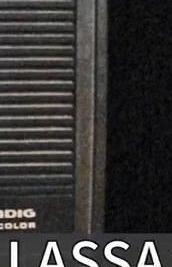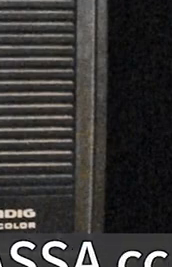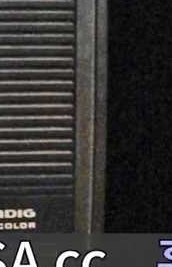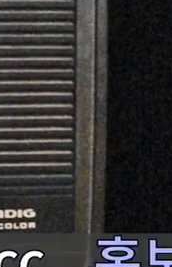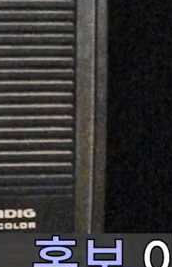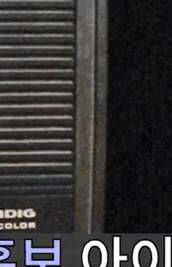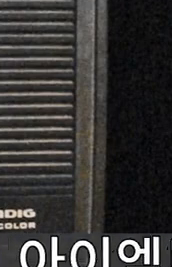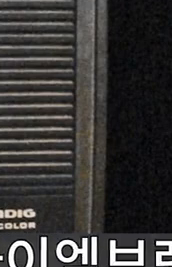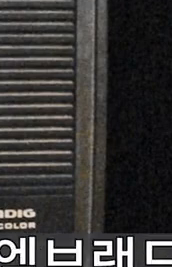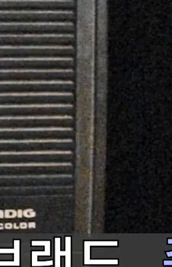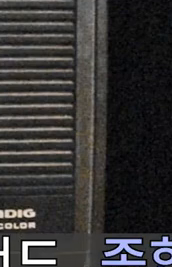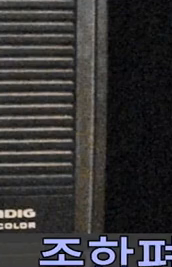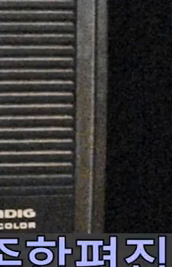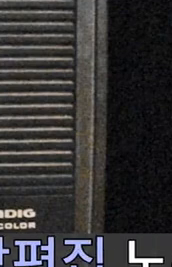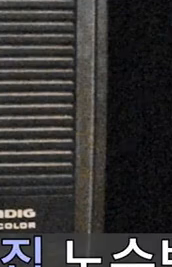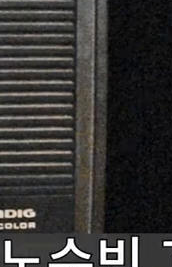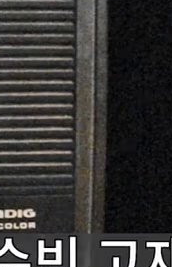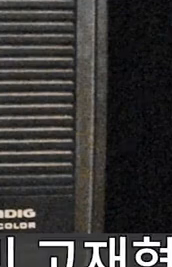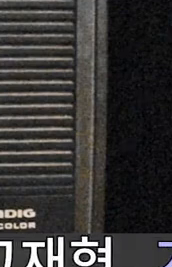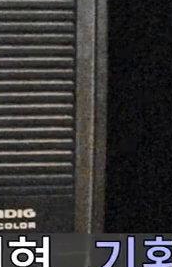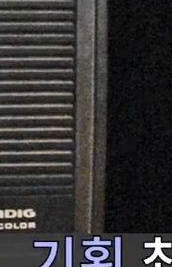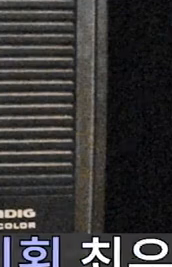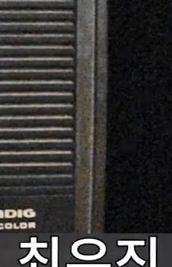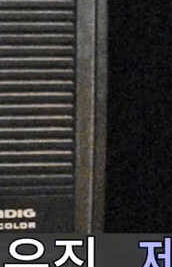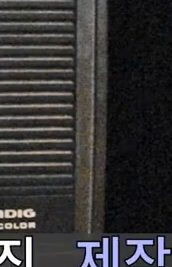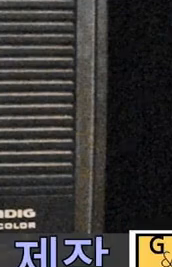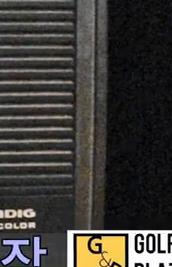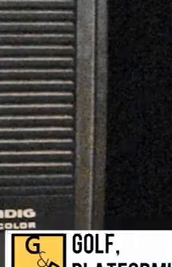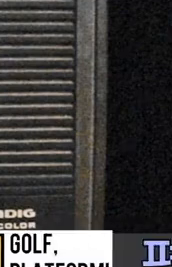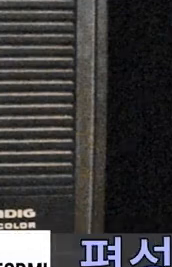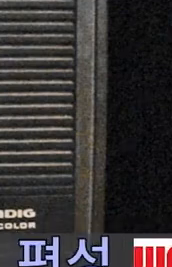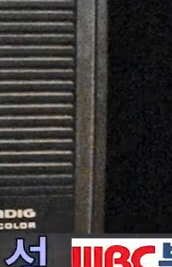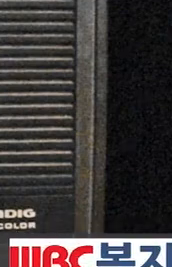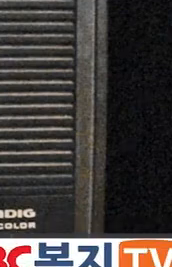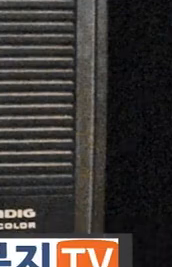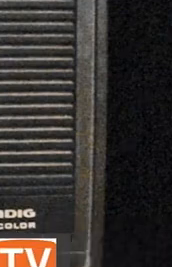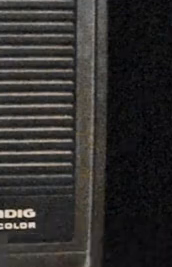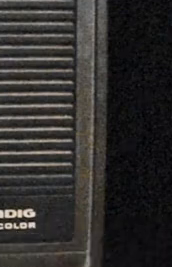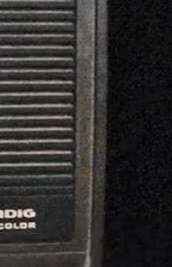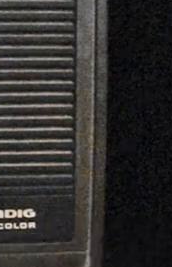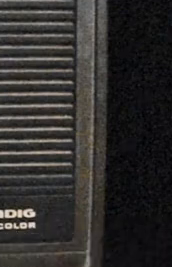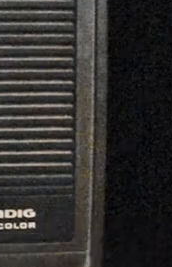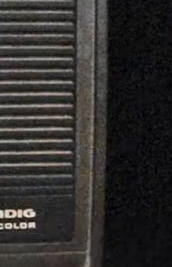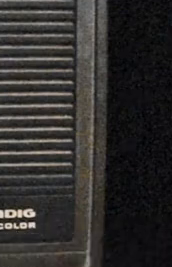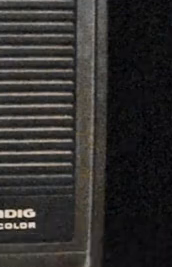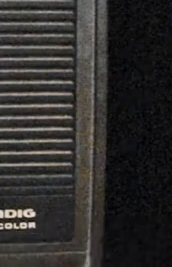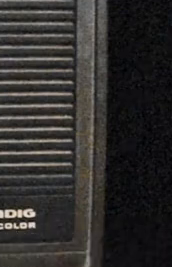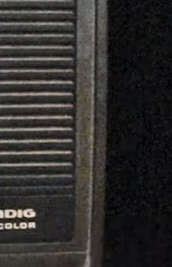완승이야. 우리 회장님도 이렇게 무너질 줄이야.